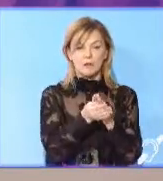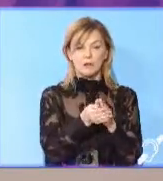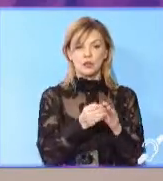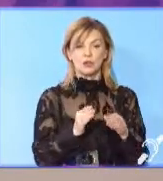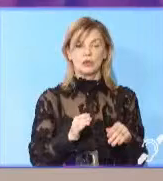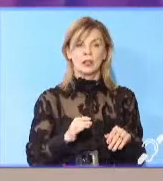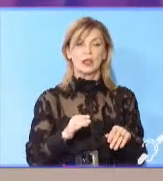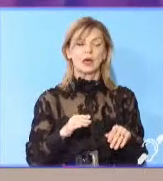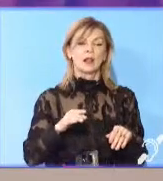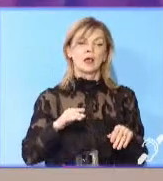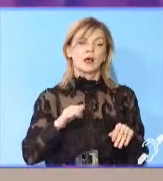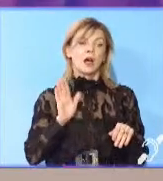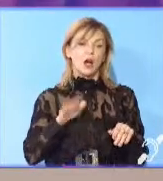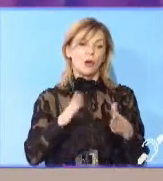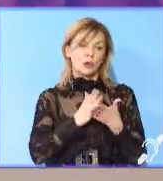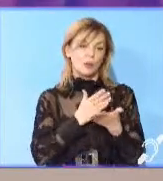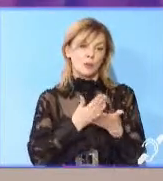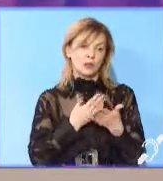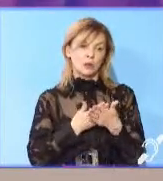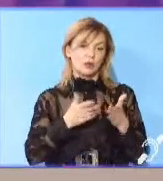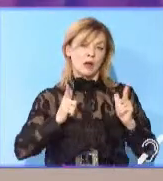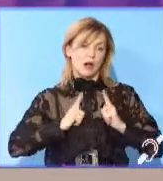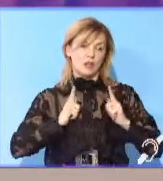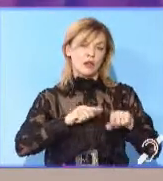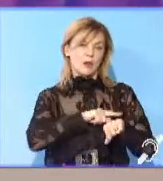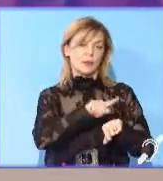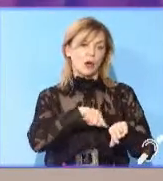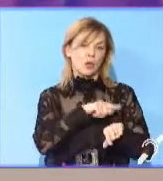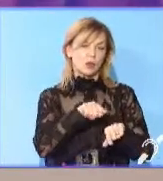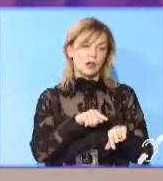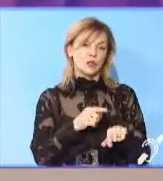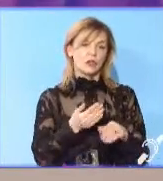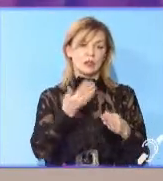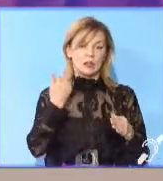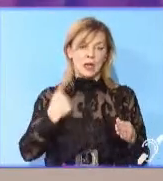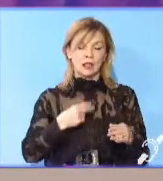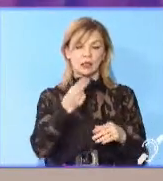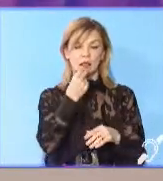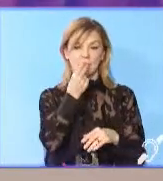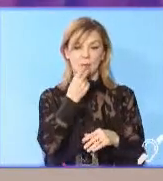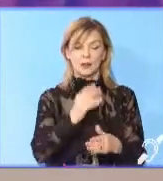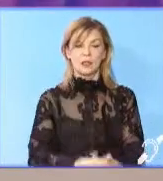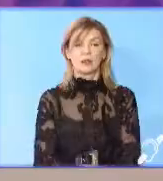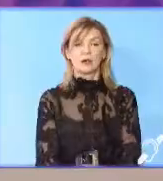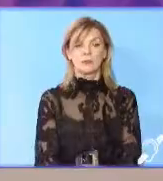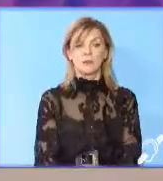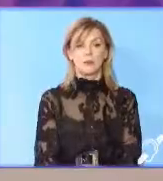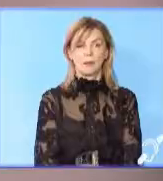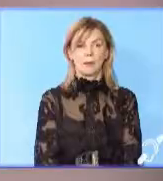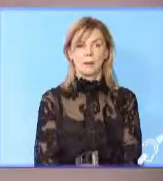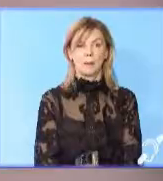se alterează pentru că sunt ținute ore în șir de cei mici înainte de a fi consumate.